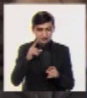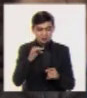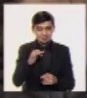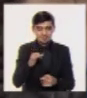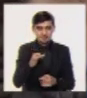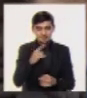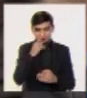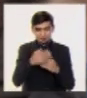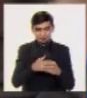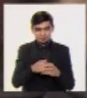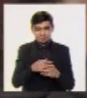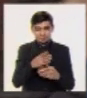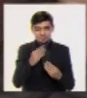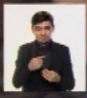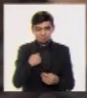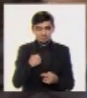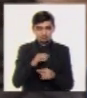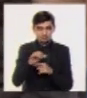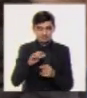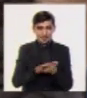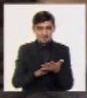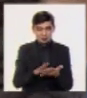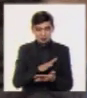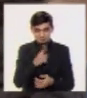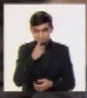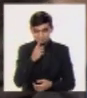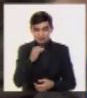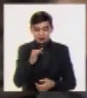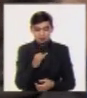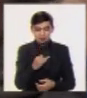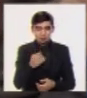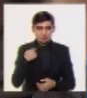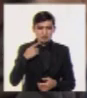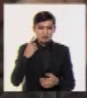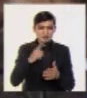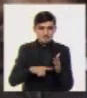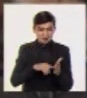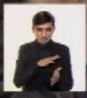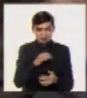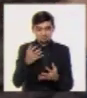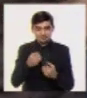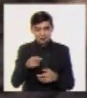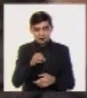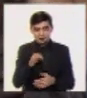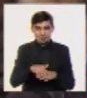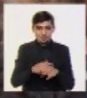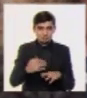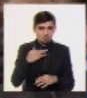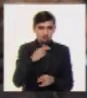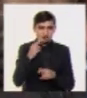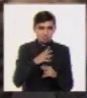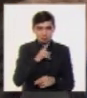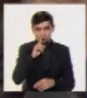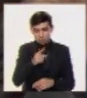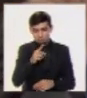Жақында ғана подавать еттік осы дүниені. Өзіміз сенген жоқпыз алатынымызды. Себебі елдер бір